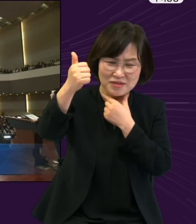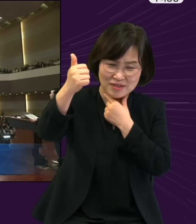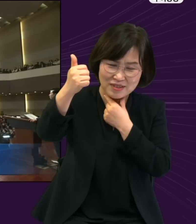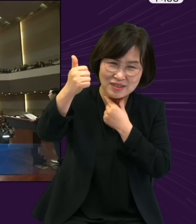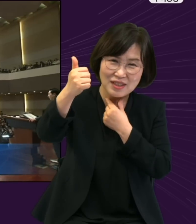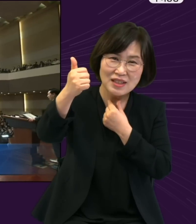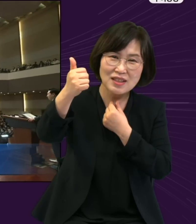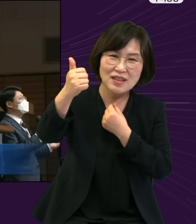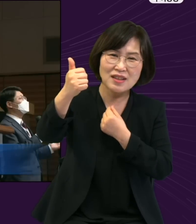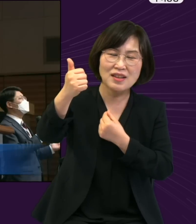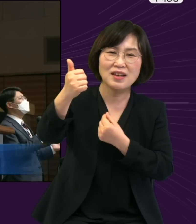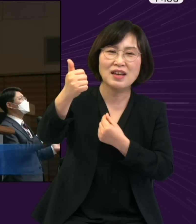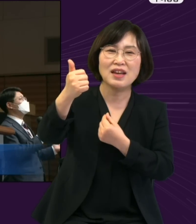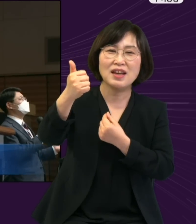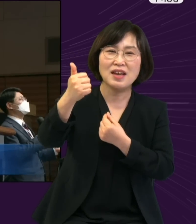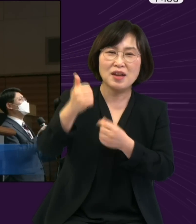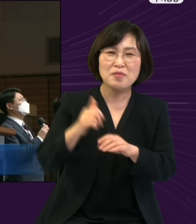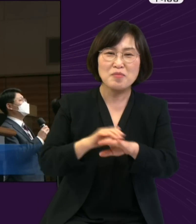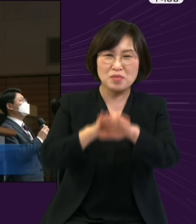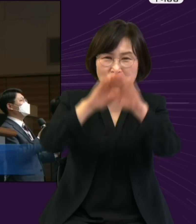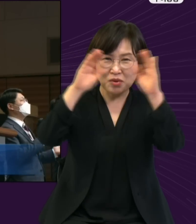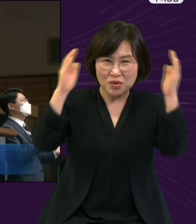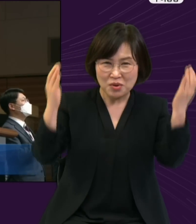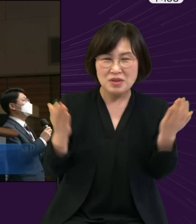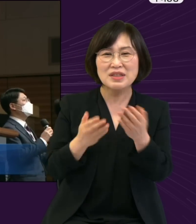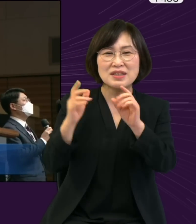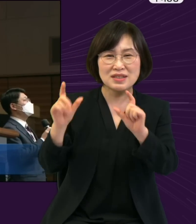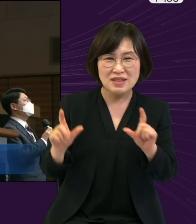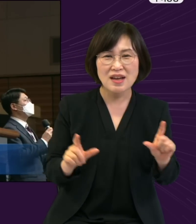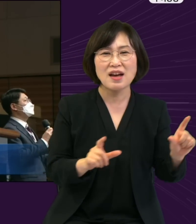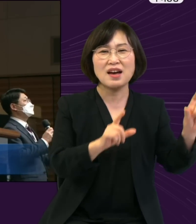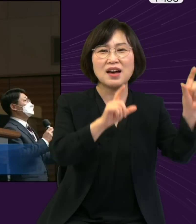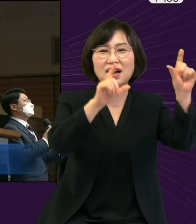원하네. 내 모든 삶